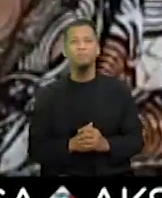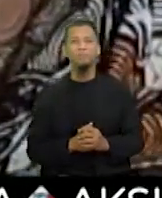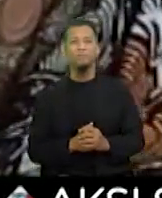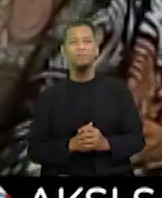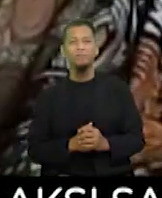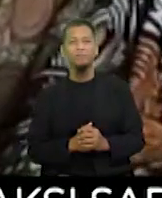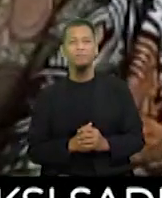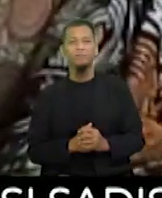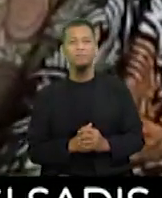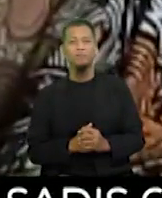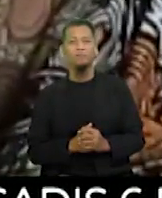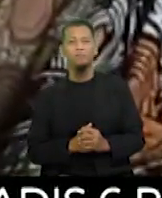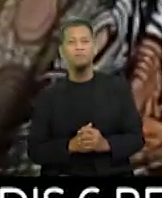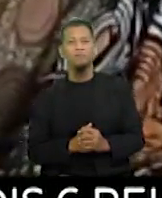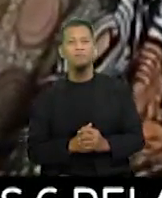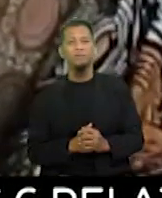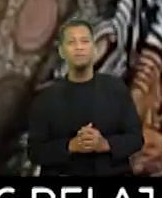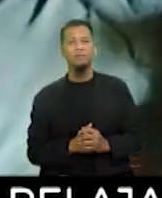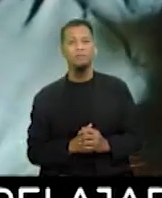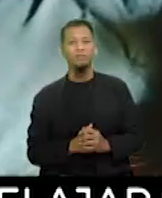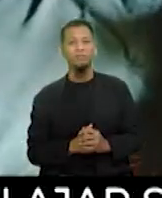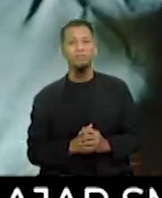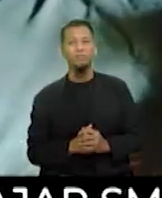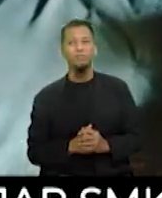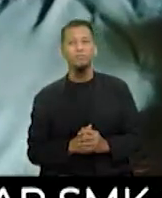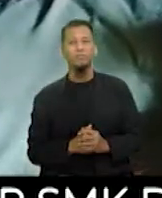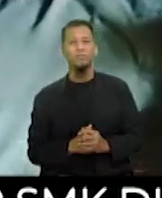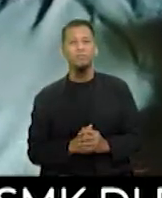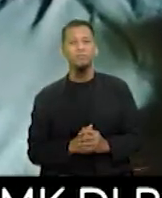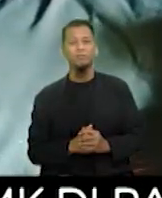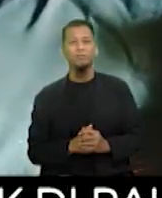Dari Madiun, Jawa Timur, Arif Wahyu Effendi, iNews, melaporkan.